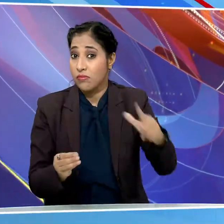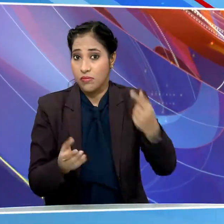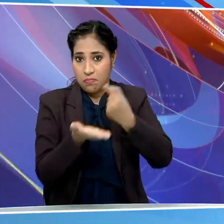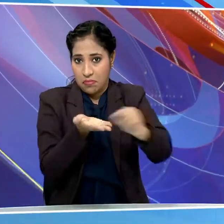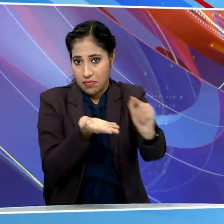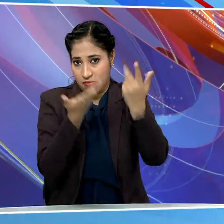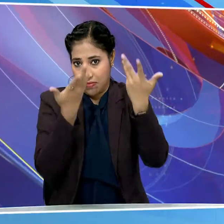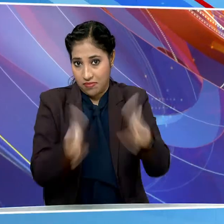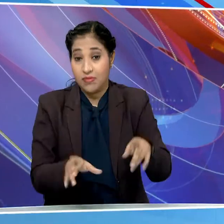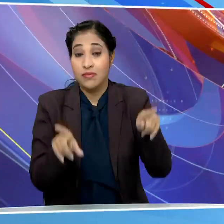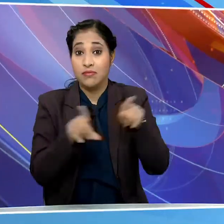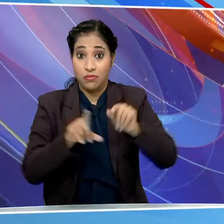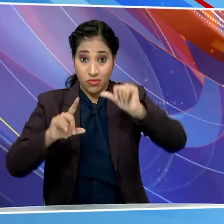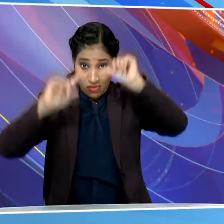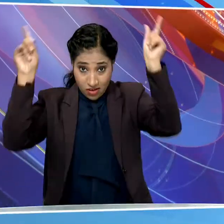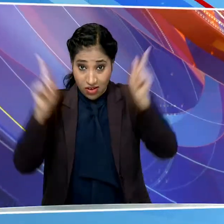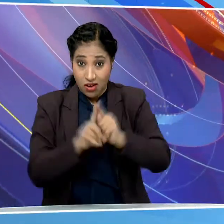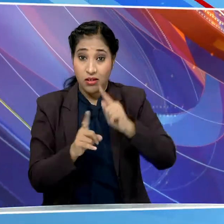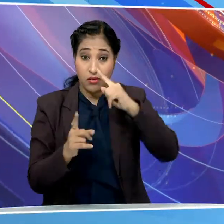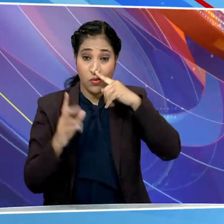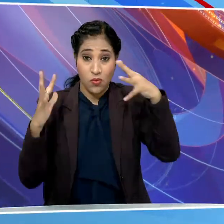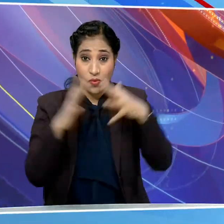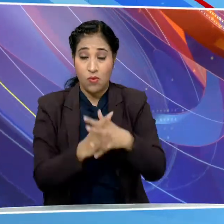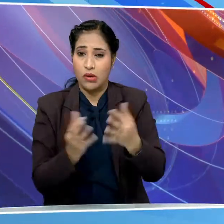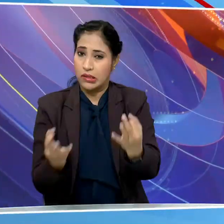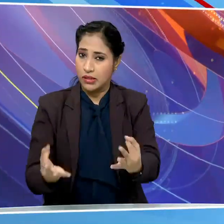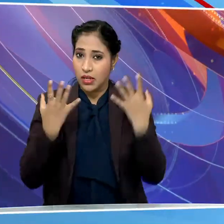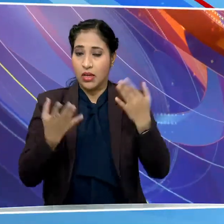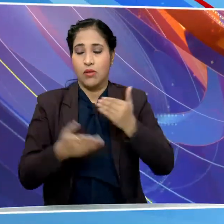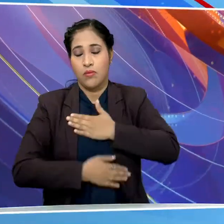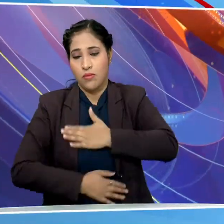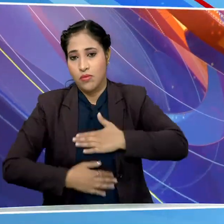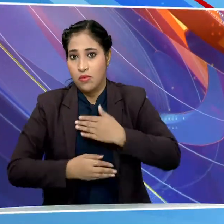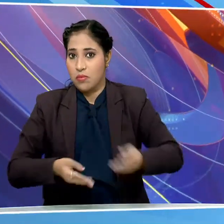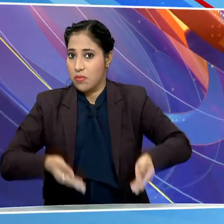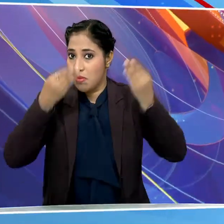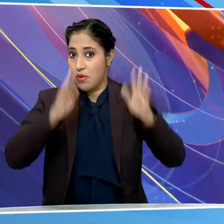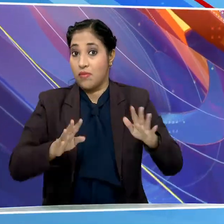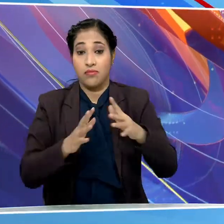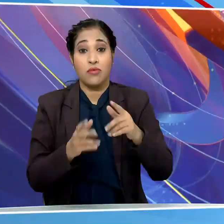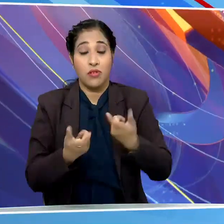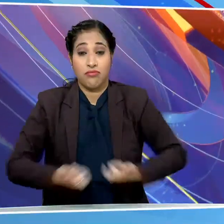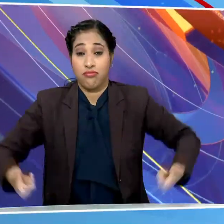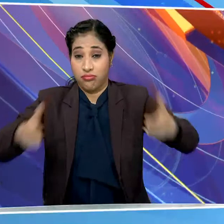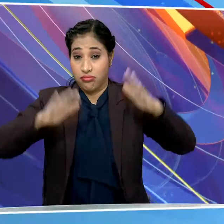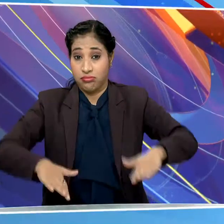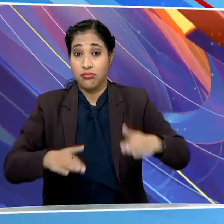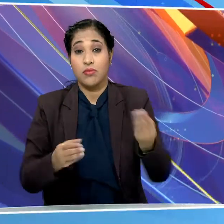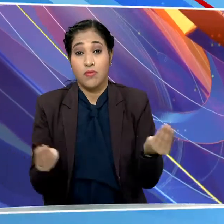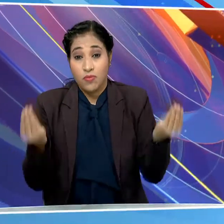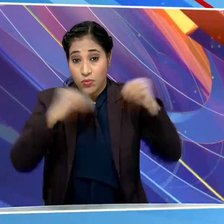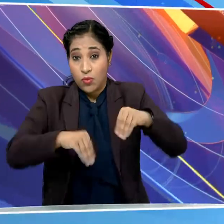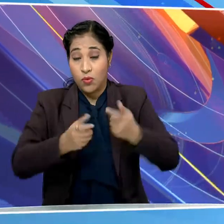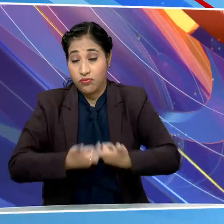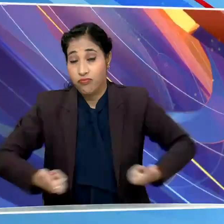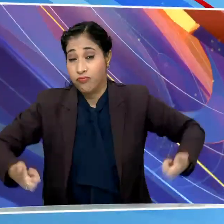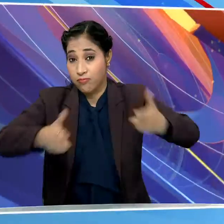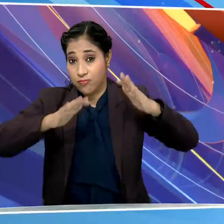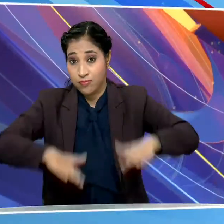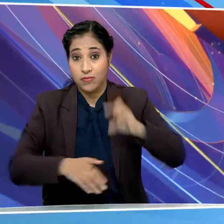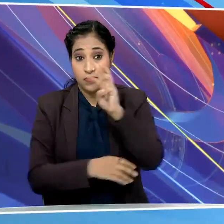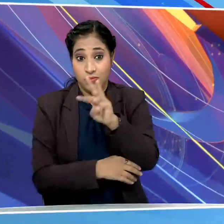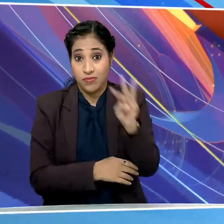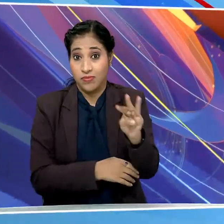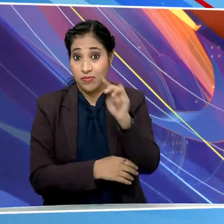है। ऐसे में देश में महिलाओं में विशेष तौर पर उत्साह है। अब विधानसभाओं और संसद में 33%